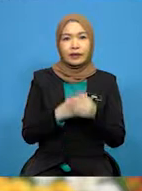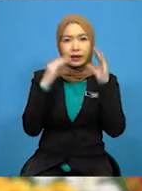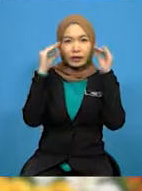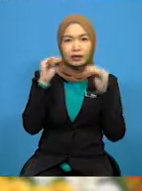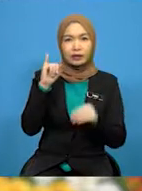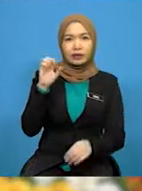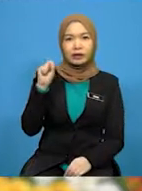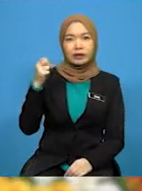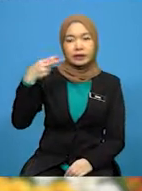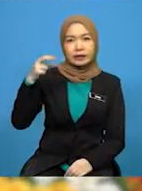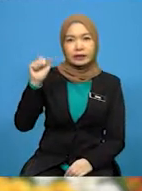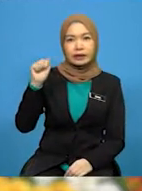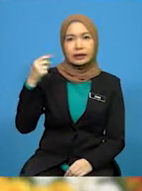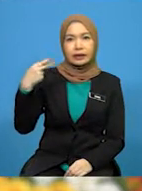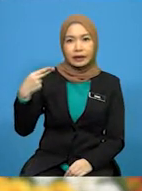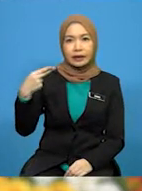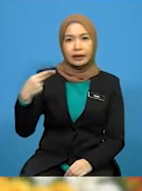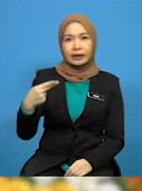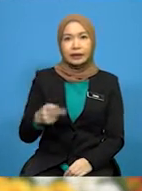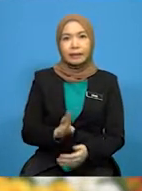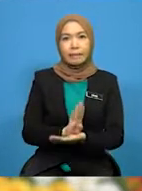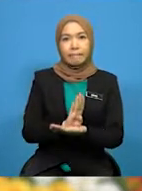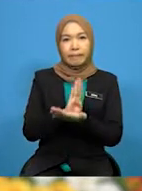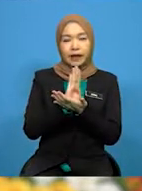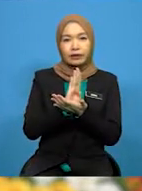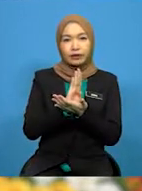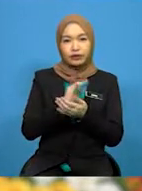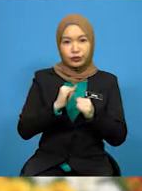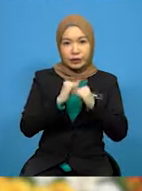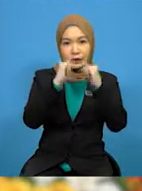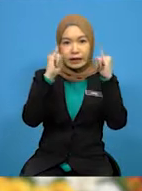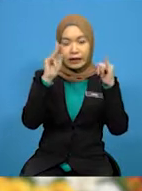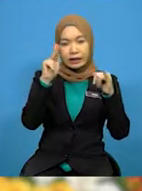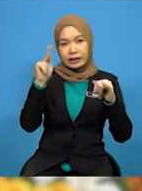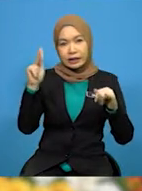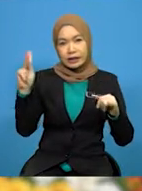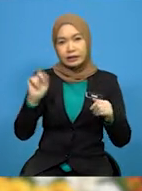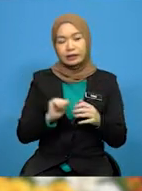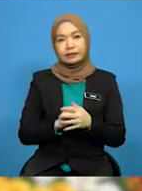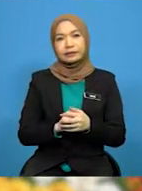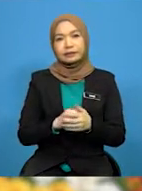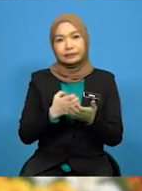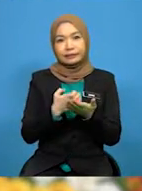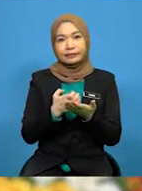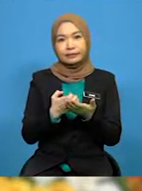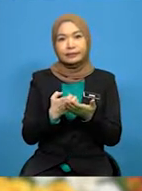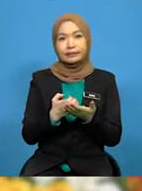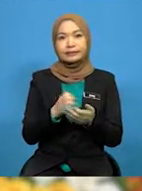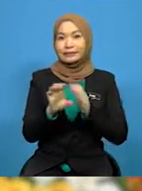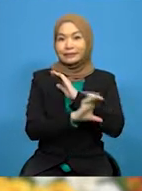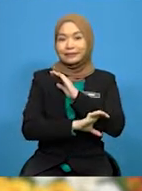isu makroekonomi dan kaitannya dengan wabak COVID-19 yang sedang melanda negara sekarang?